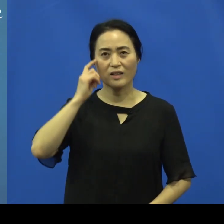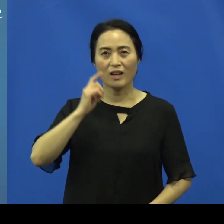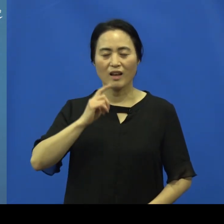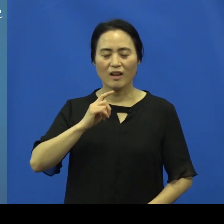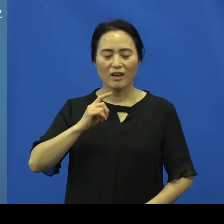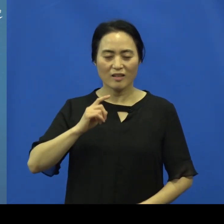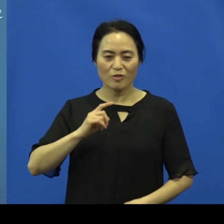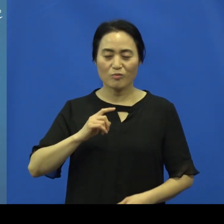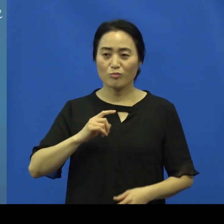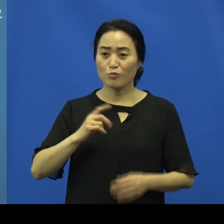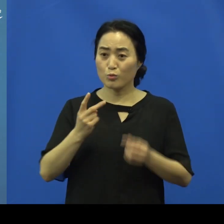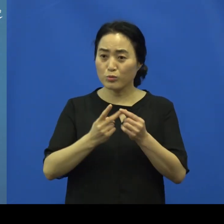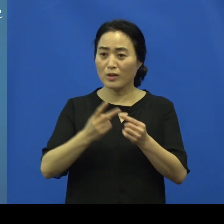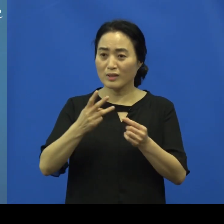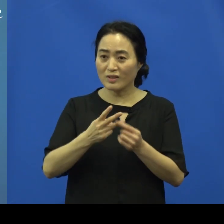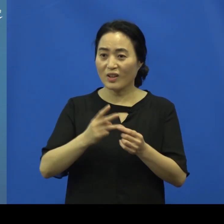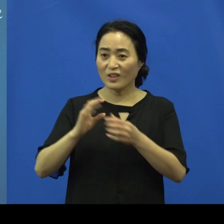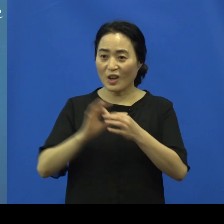이유가 뭐냐면